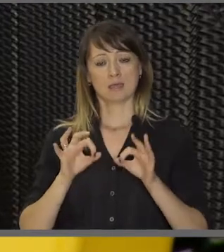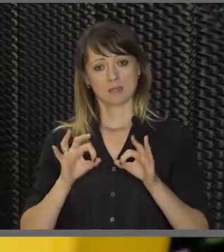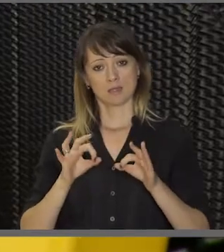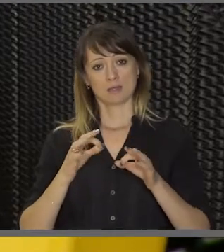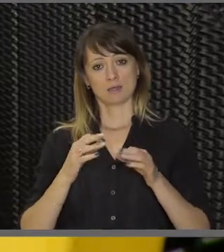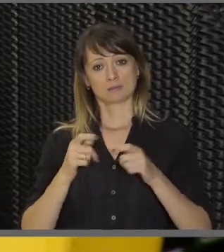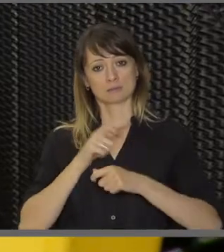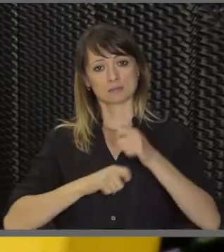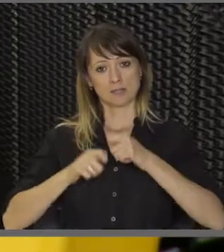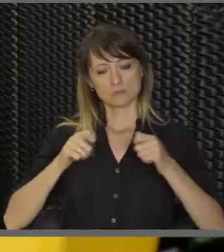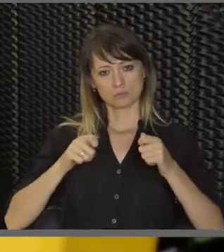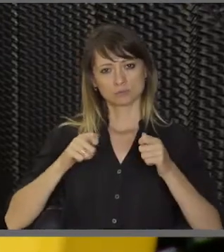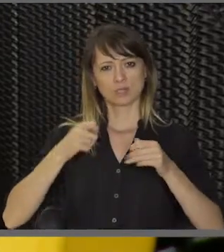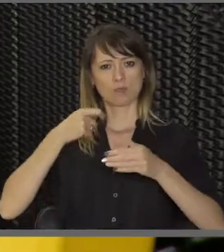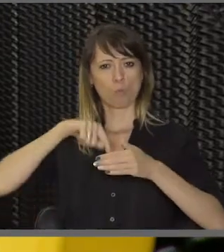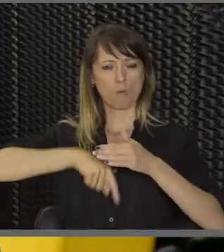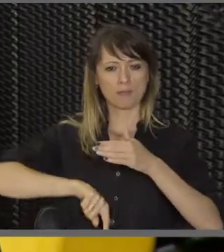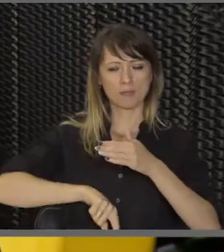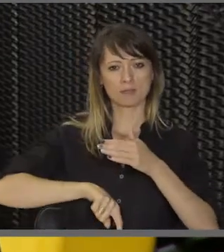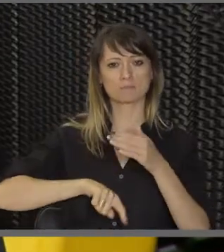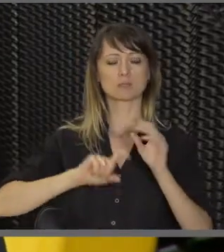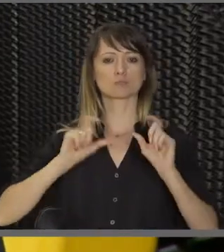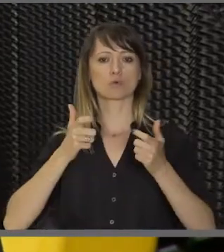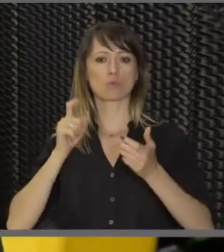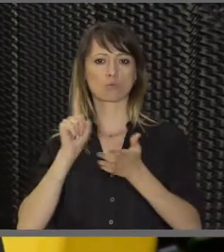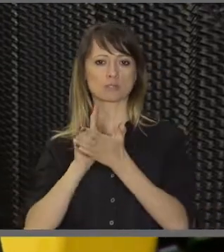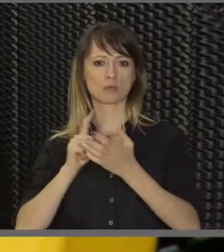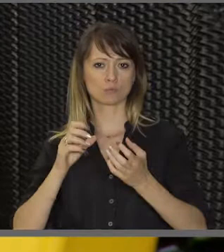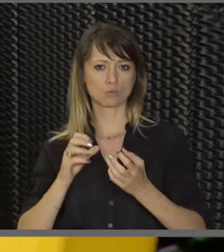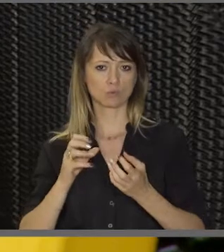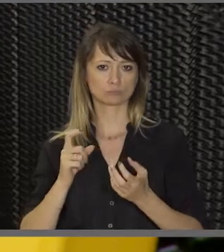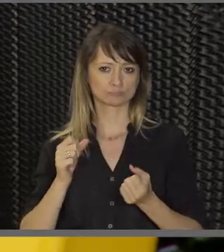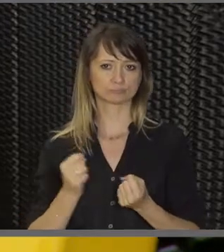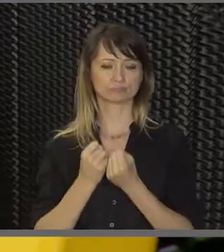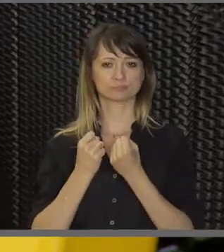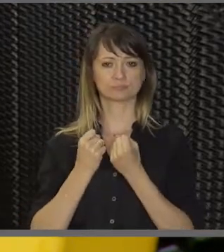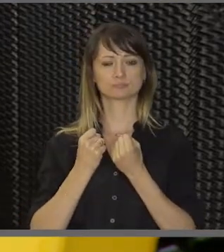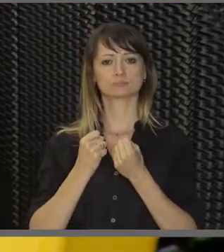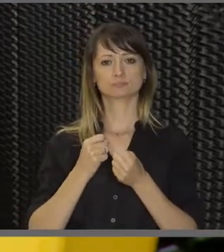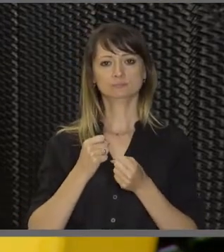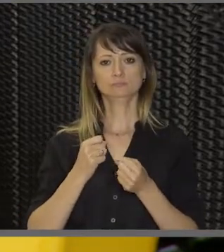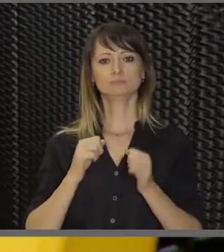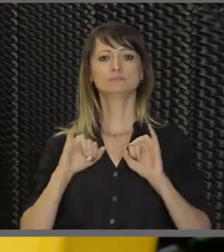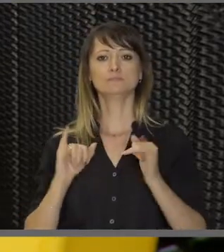nawiążę trochę głębiej jakby w tym momencie do tego, co myśmy uzyskali i chcę Państwu pokazać, jak bardzo te wyniki